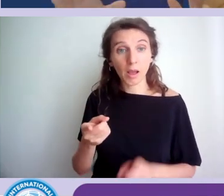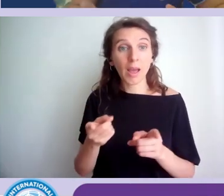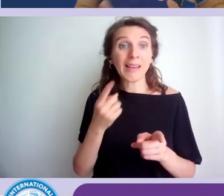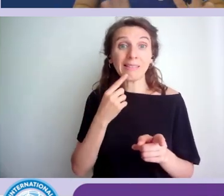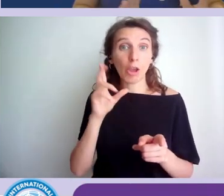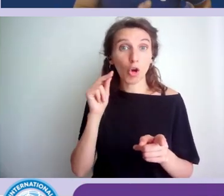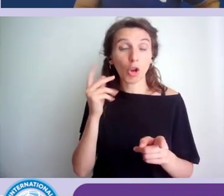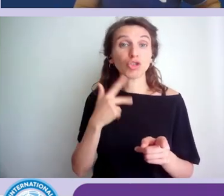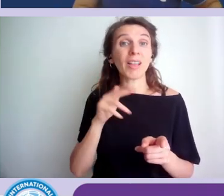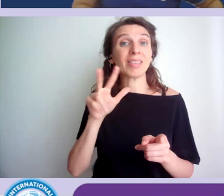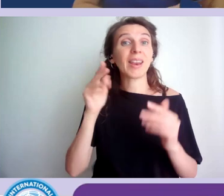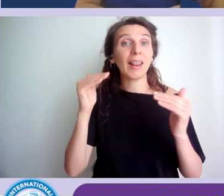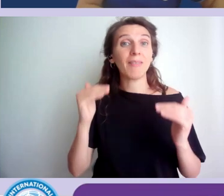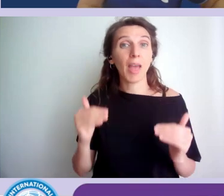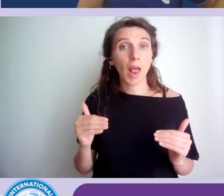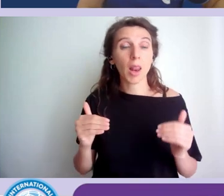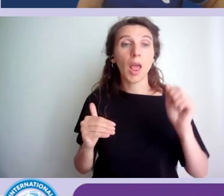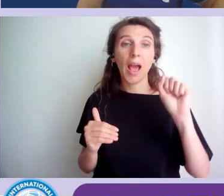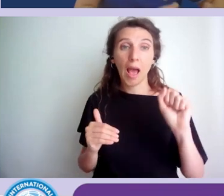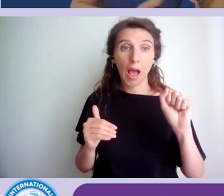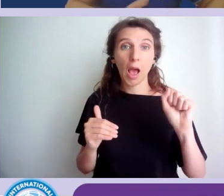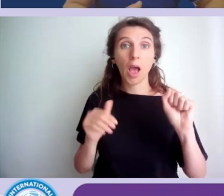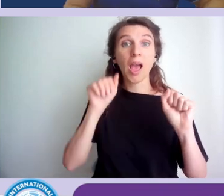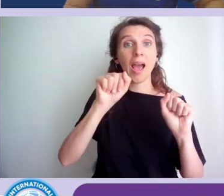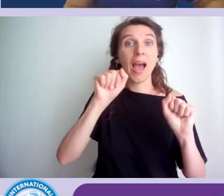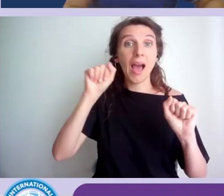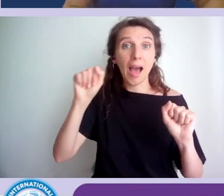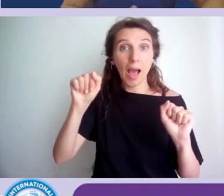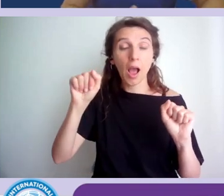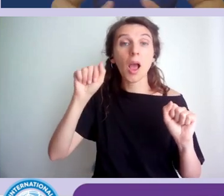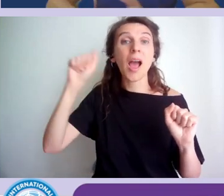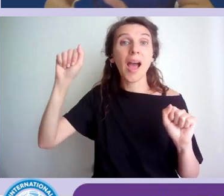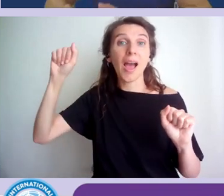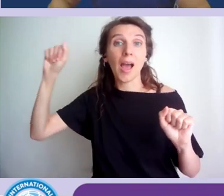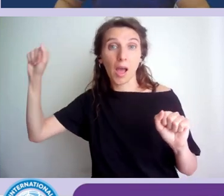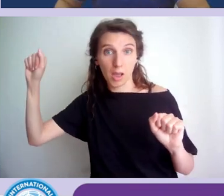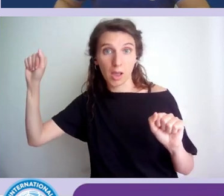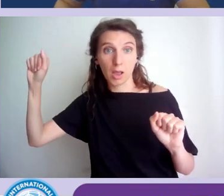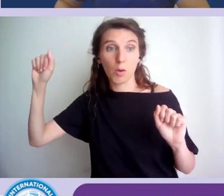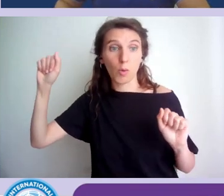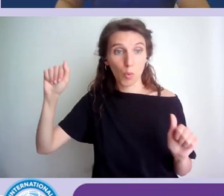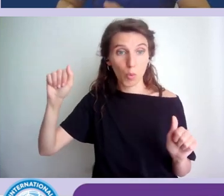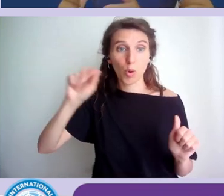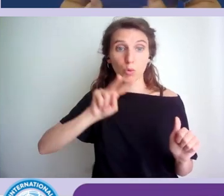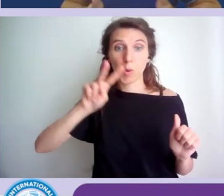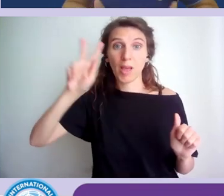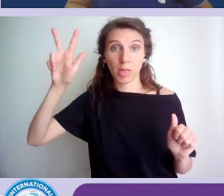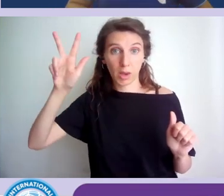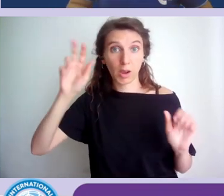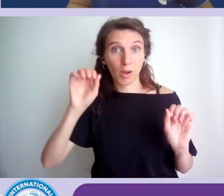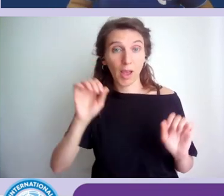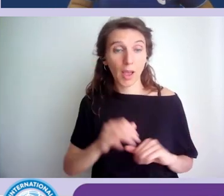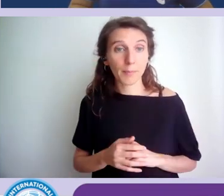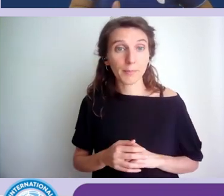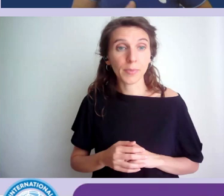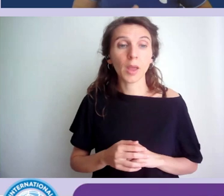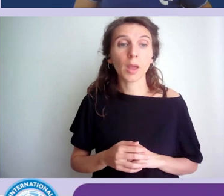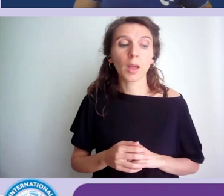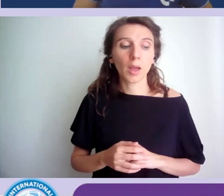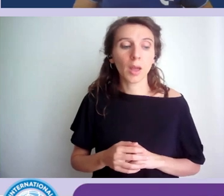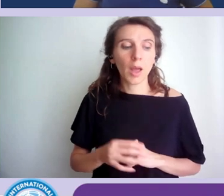che sono fatte in tre livelli livello a livello dopp a livello tripl a alcuni punti